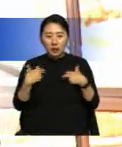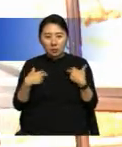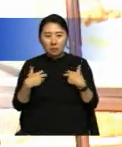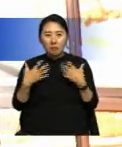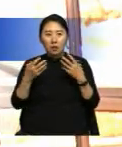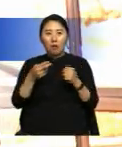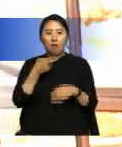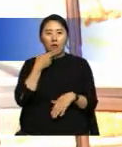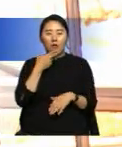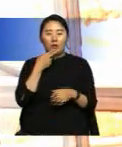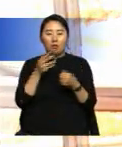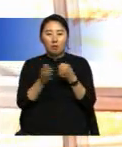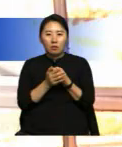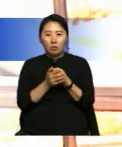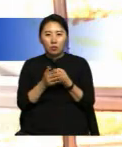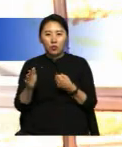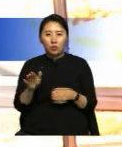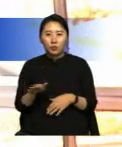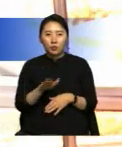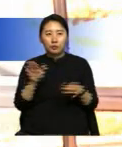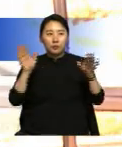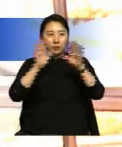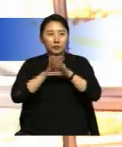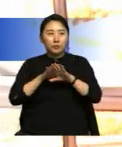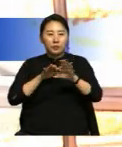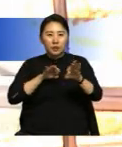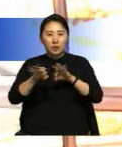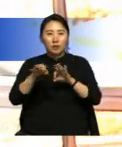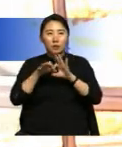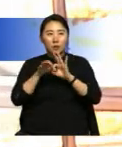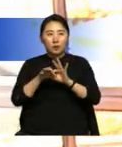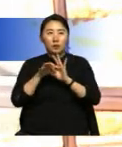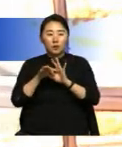많이 없었습니다. 그래서 우리가 이 야시장을 통해서